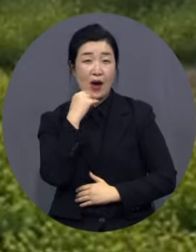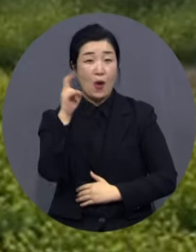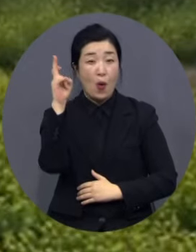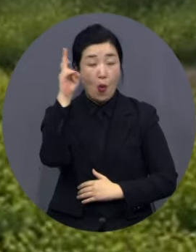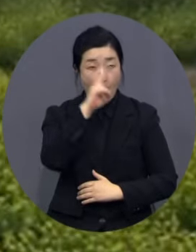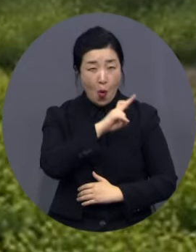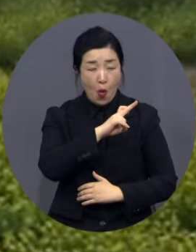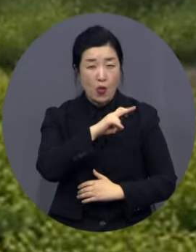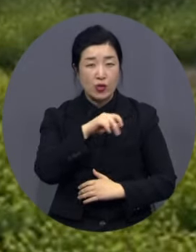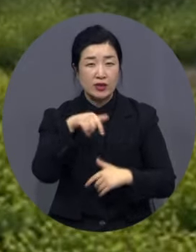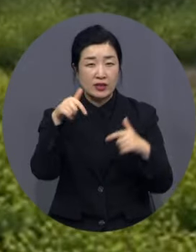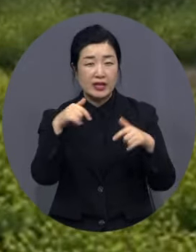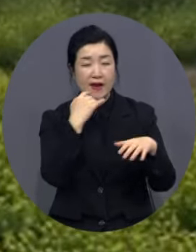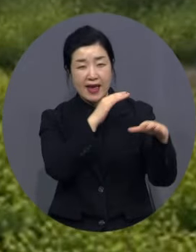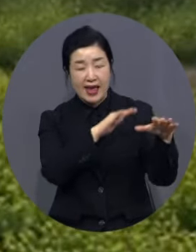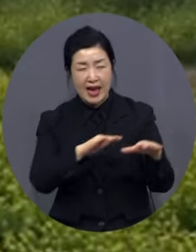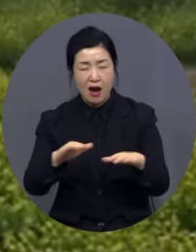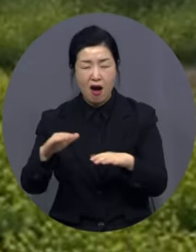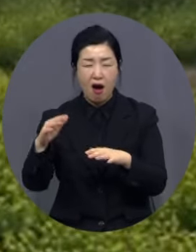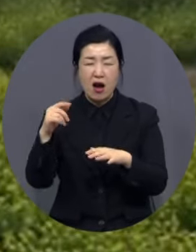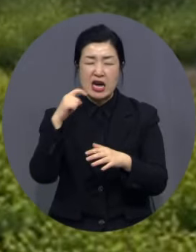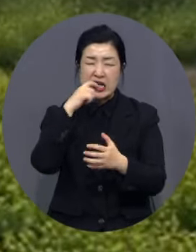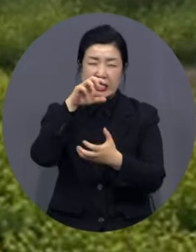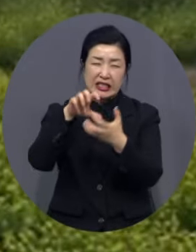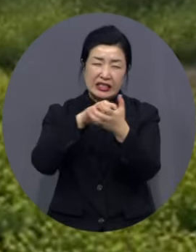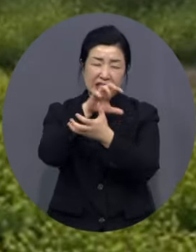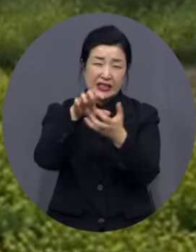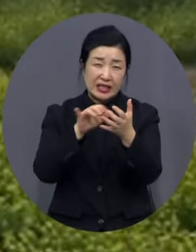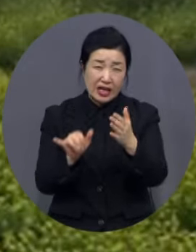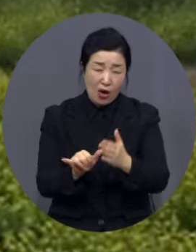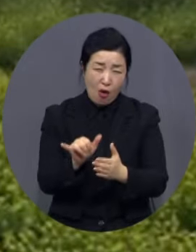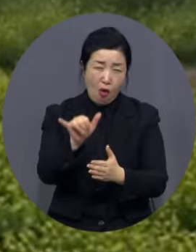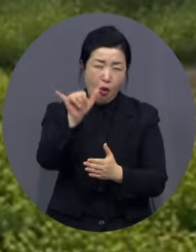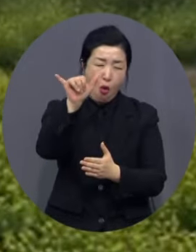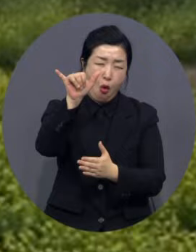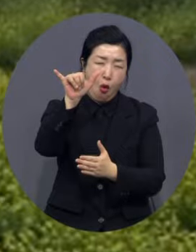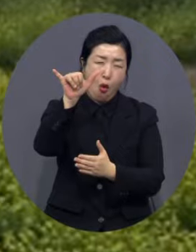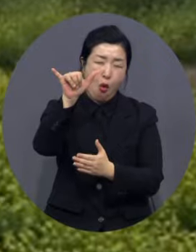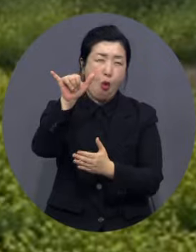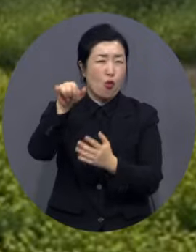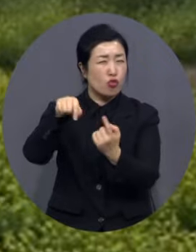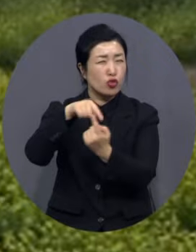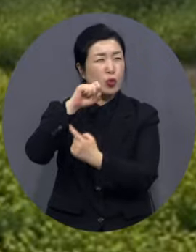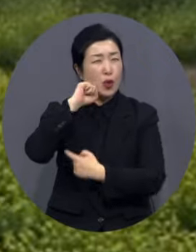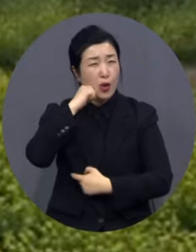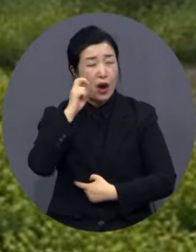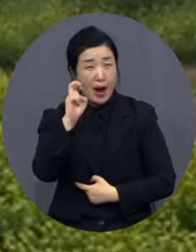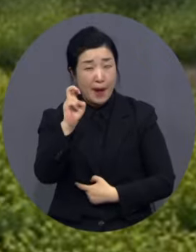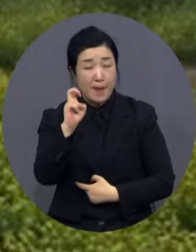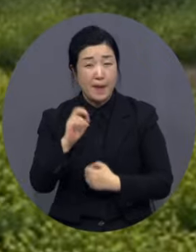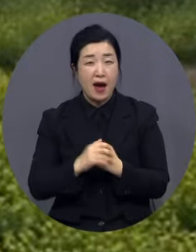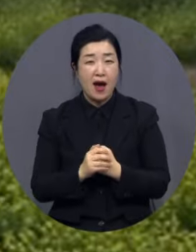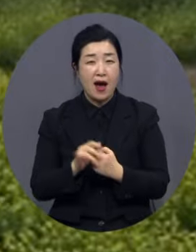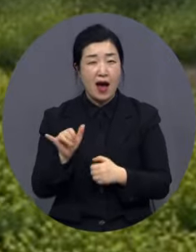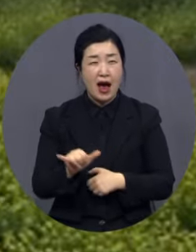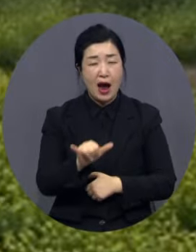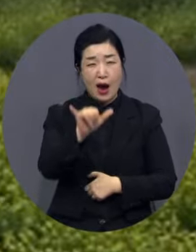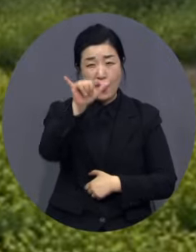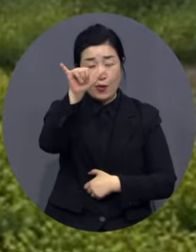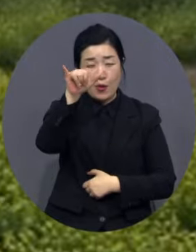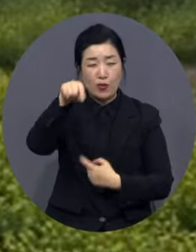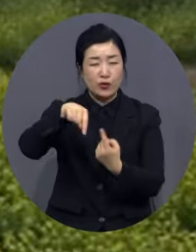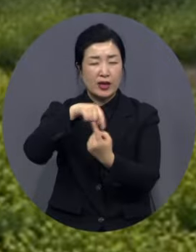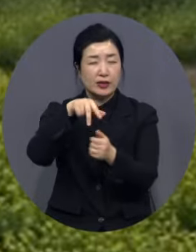서해안 지역에 짙은 안개가 껴서 제주 공항을 연결하는 항공편 운항의 차질이 예상됩니다 내일 오전까지 항공편 이용객들은